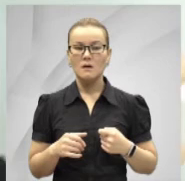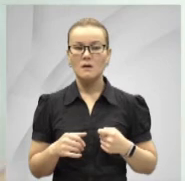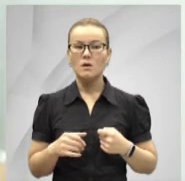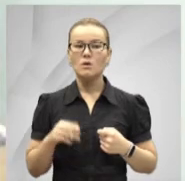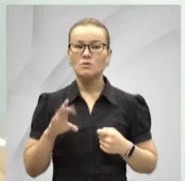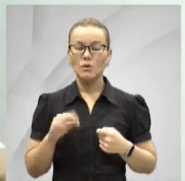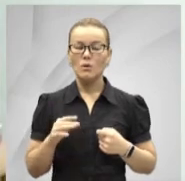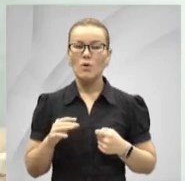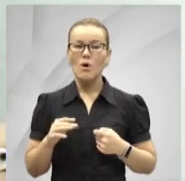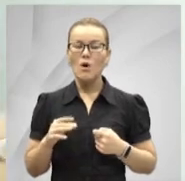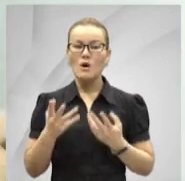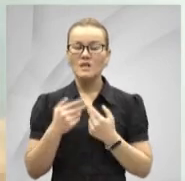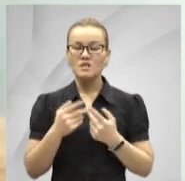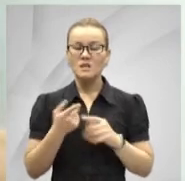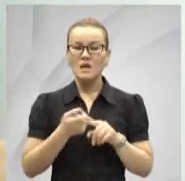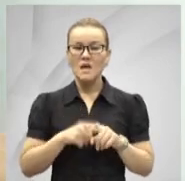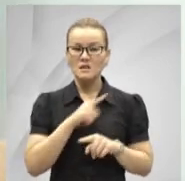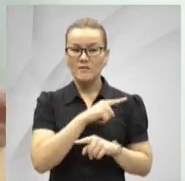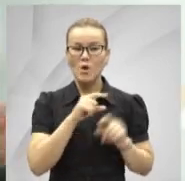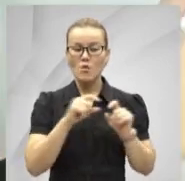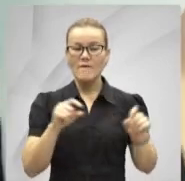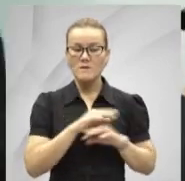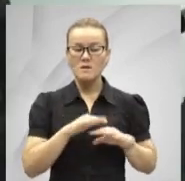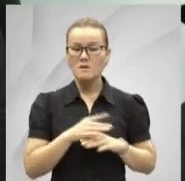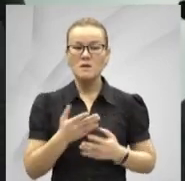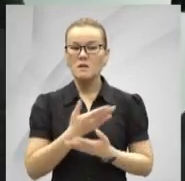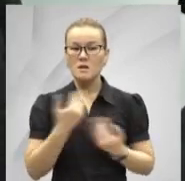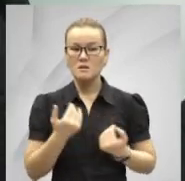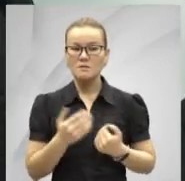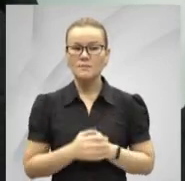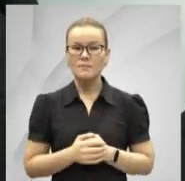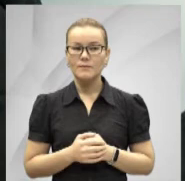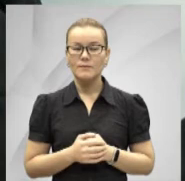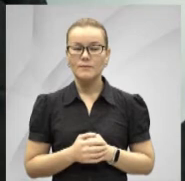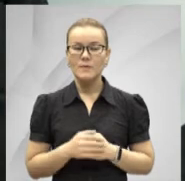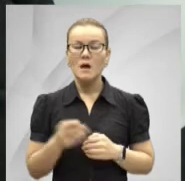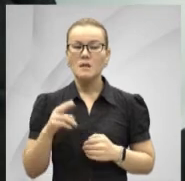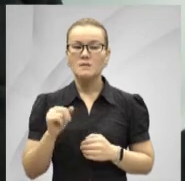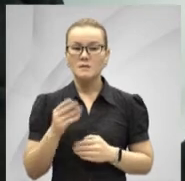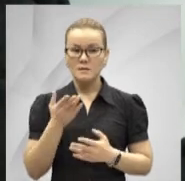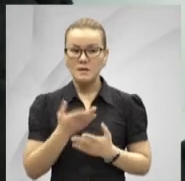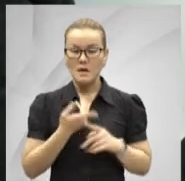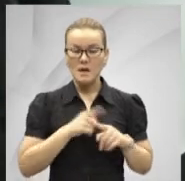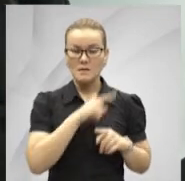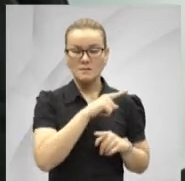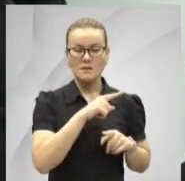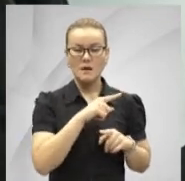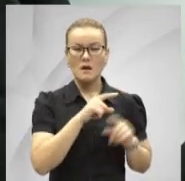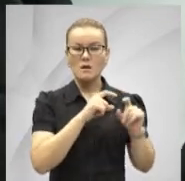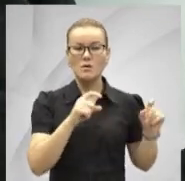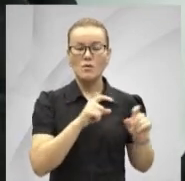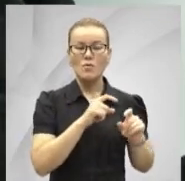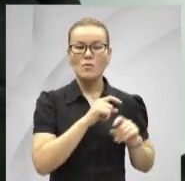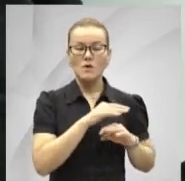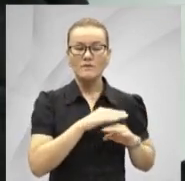то решения у данного уравнения нет. Данное уравнение корней не